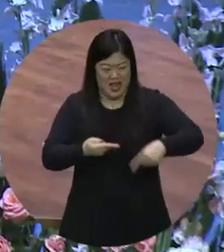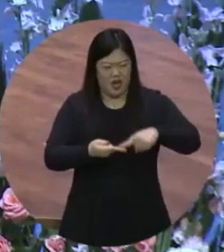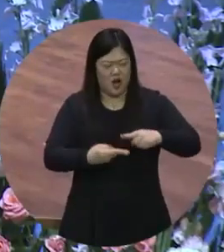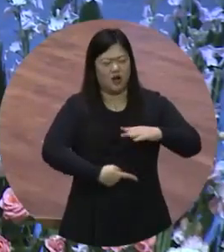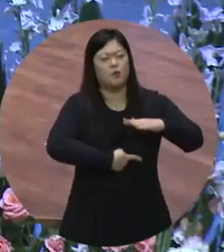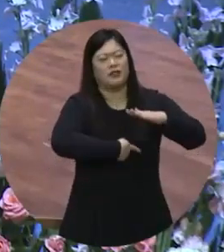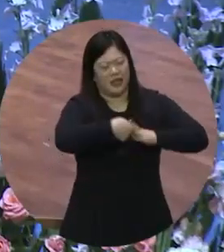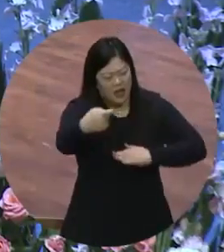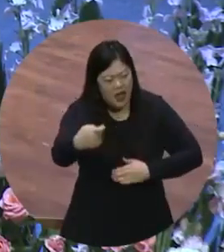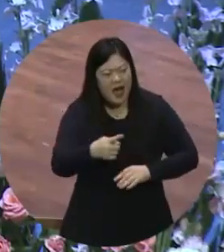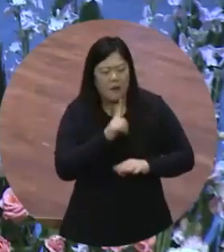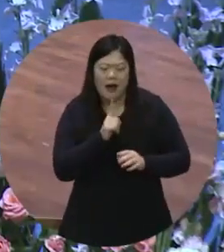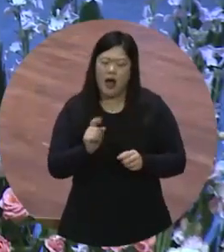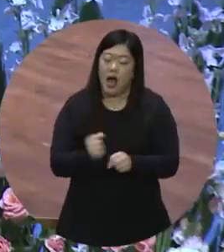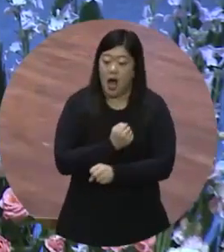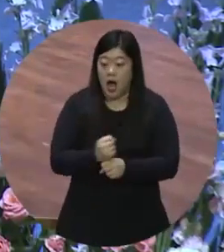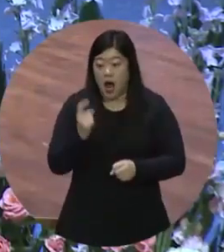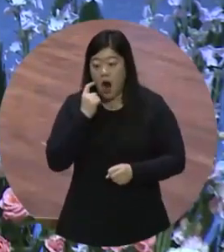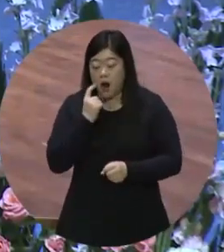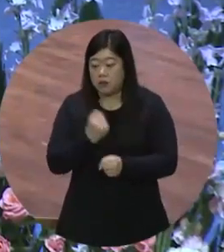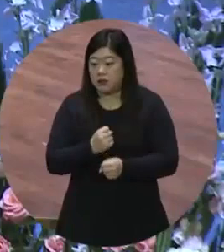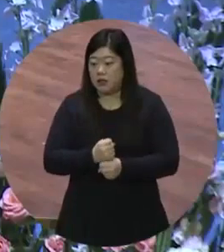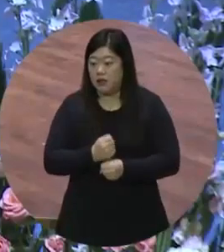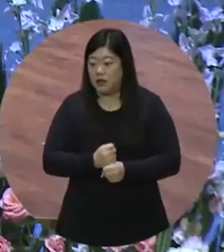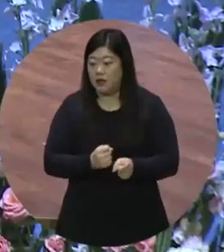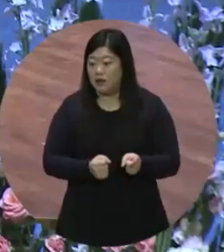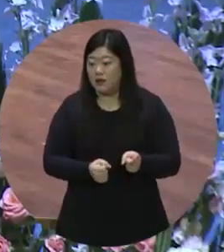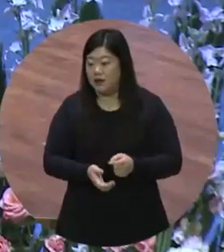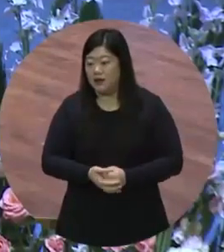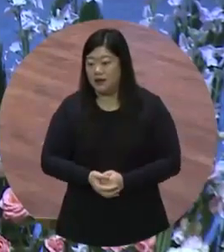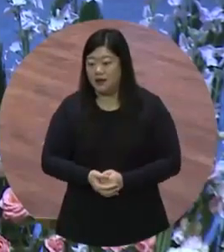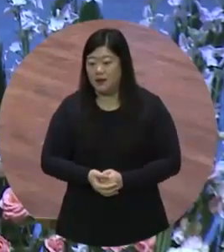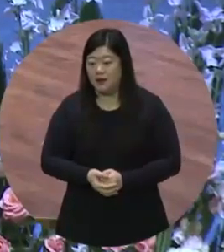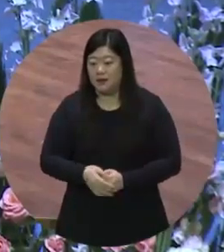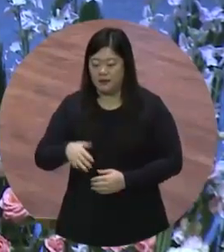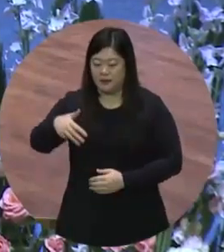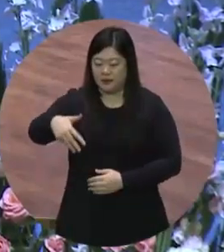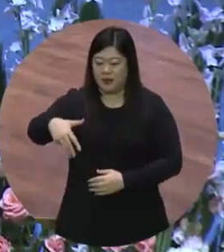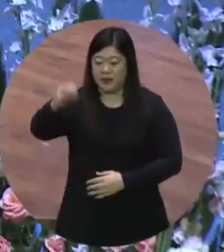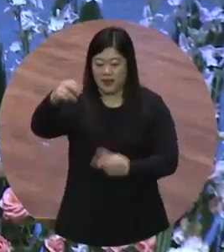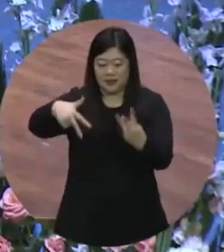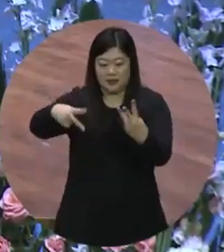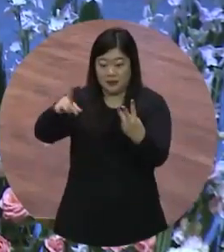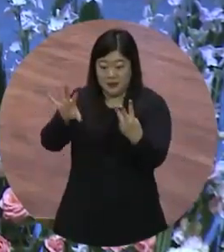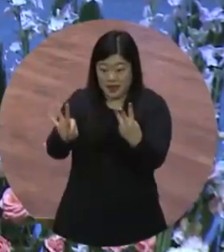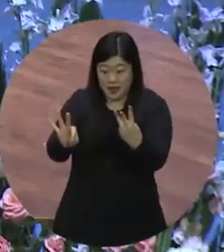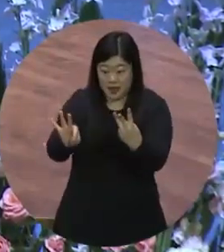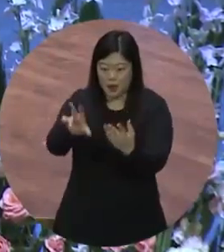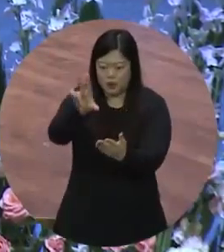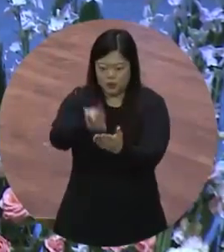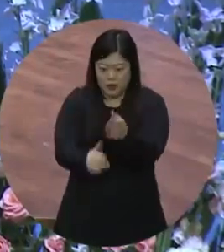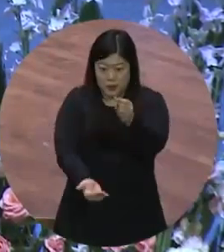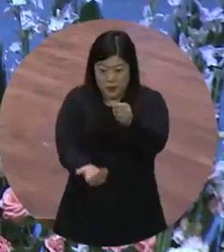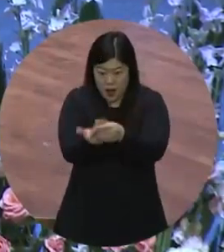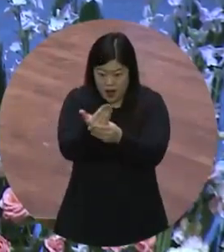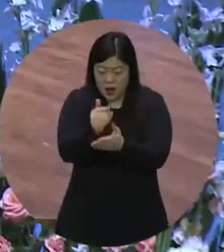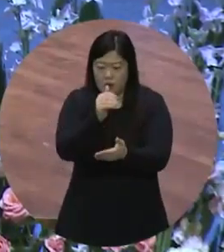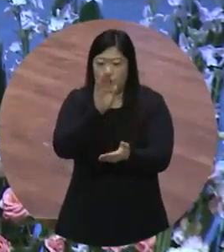자, 예수님이 왜 부활했습니까? 창세기 3장에 발생된 모든 인류의 제 12가지 영적